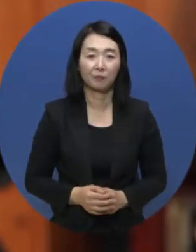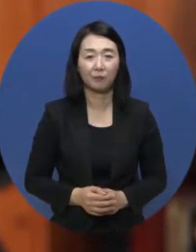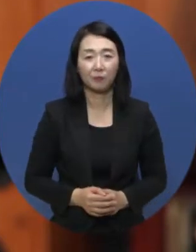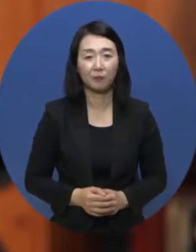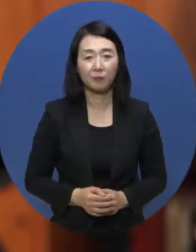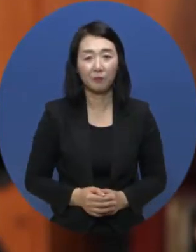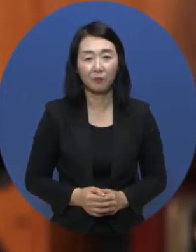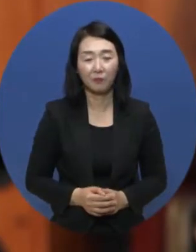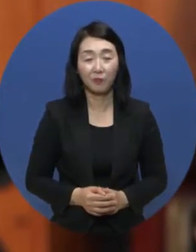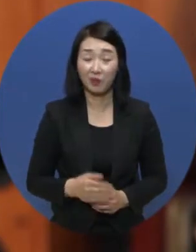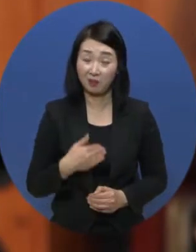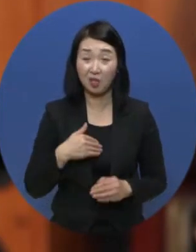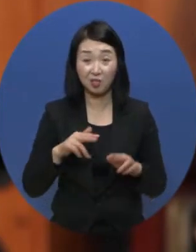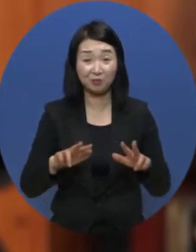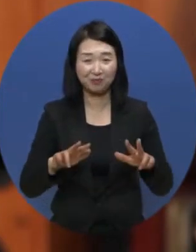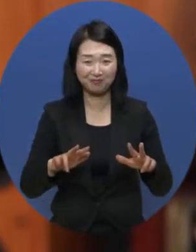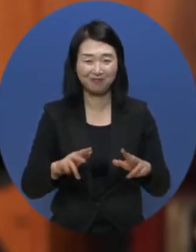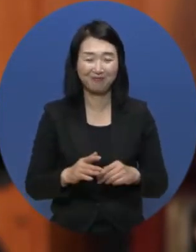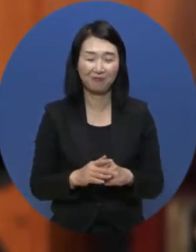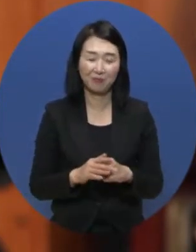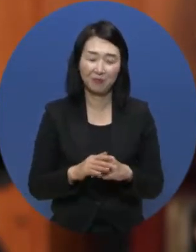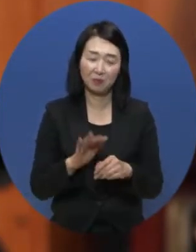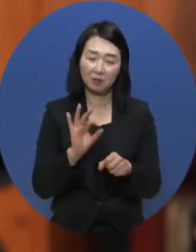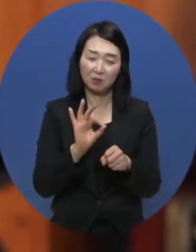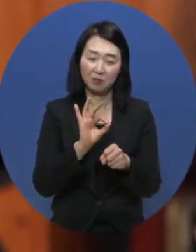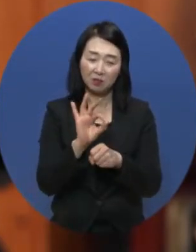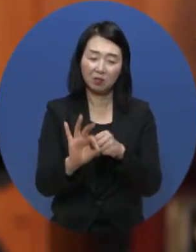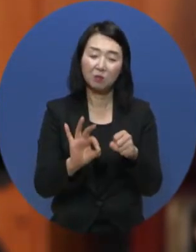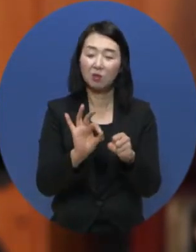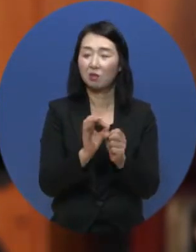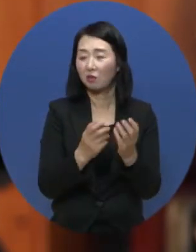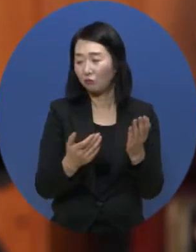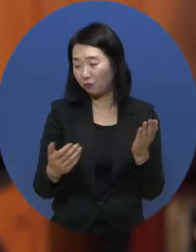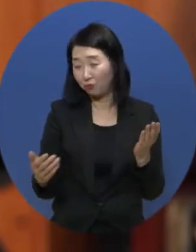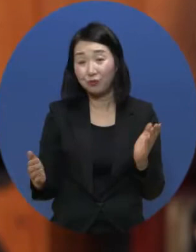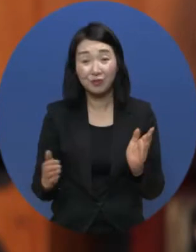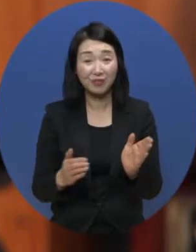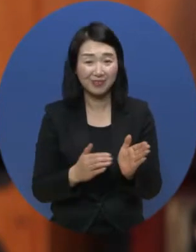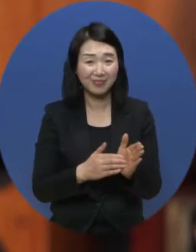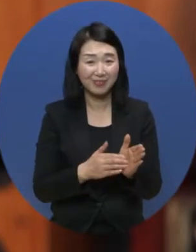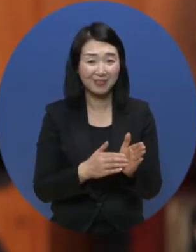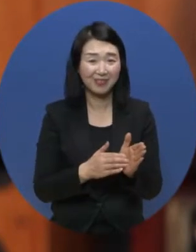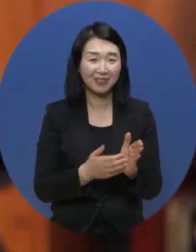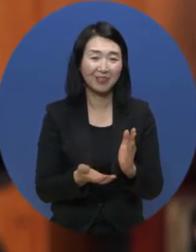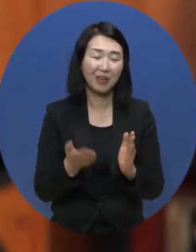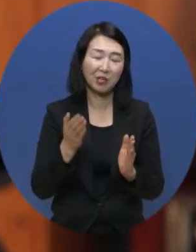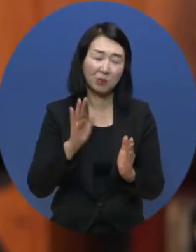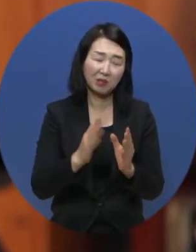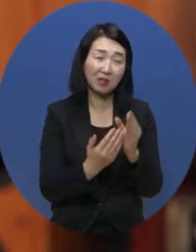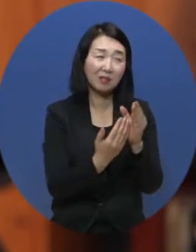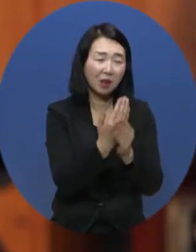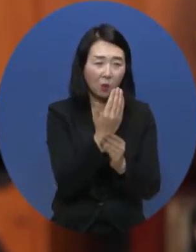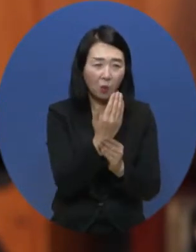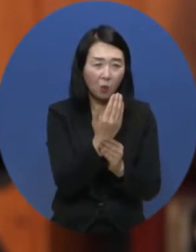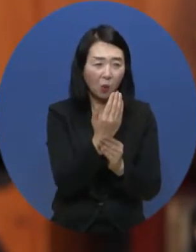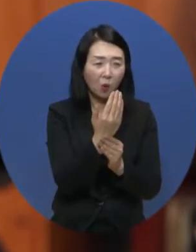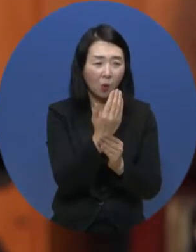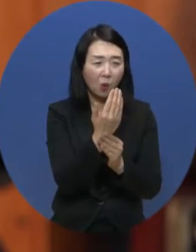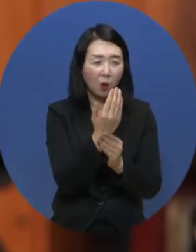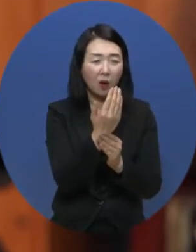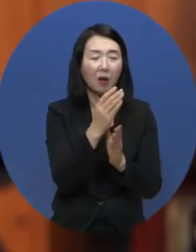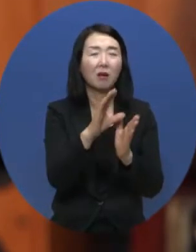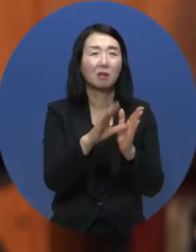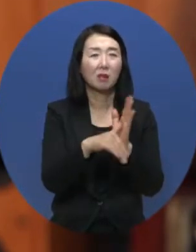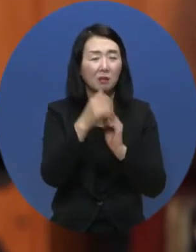사실 지금도 한 10여 년이 지나긴 했는데 아직도 뭐 그 순간의 그런 뭐 고통스러웠던 기억들은